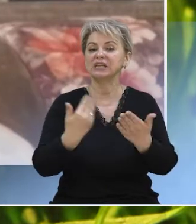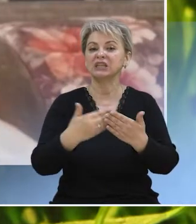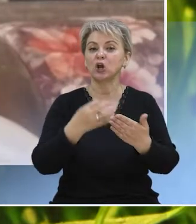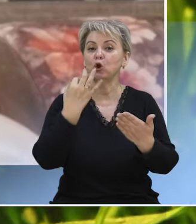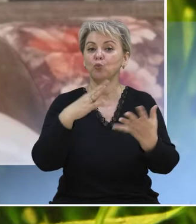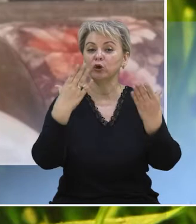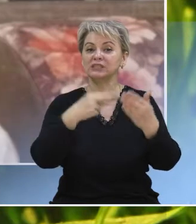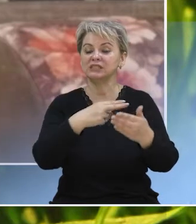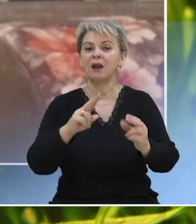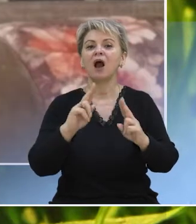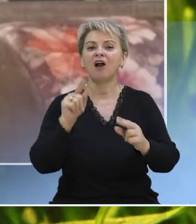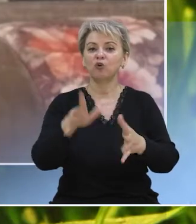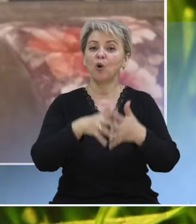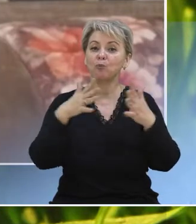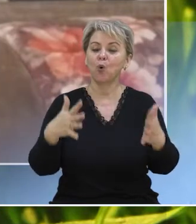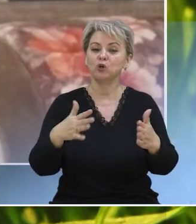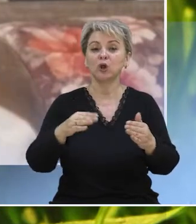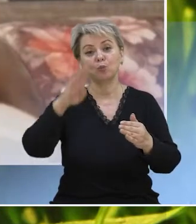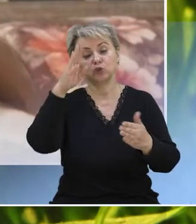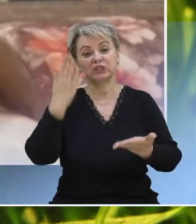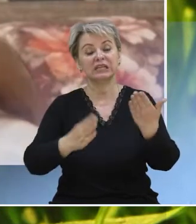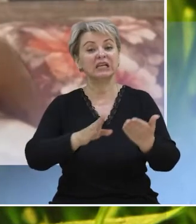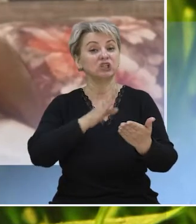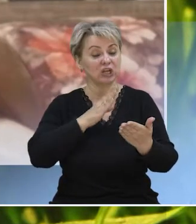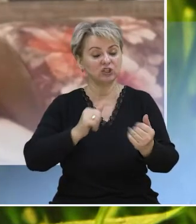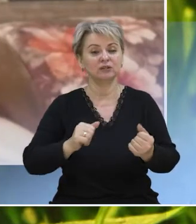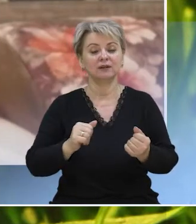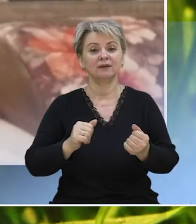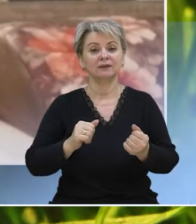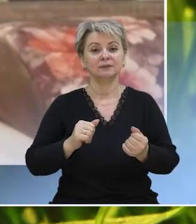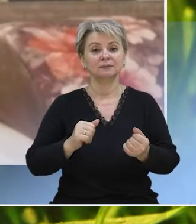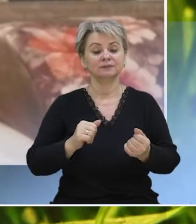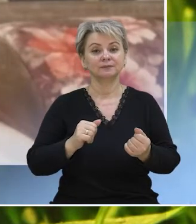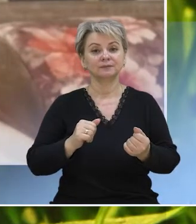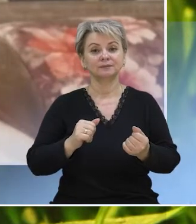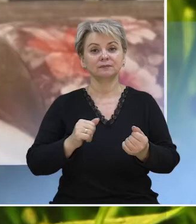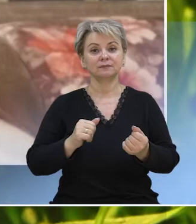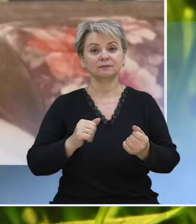принципе, наверное, в любой теме. Кого у вас больше, учеников мужчин или учеников женщин?